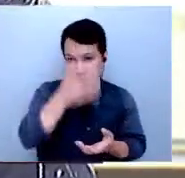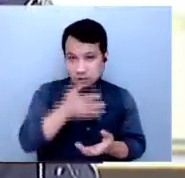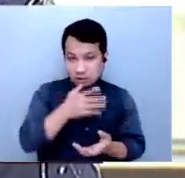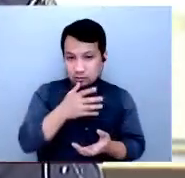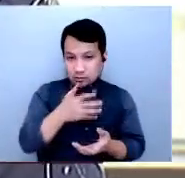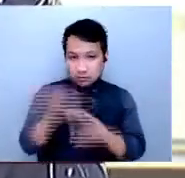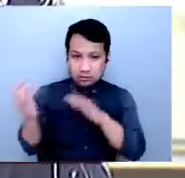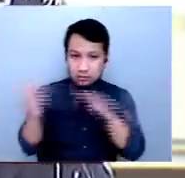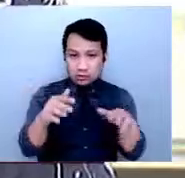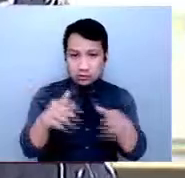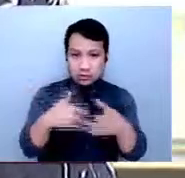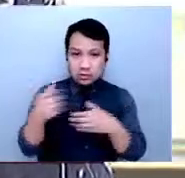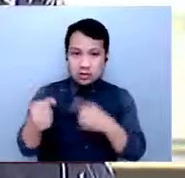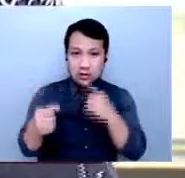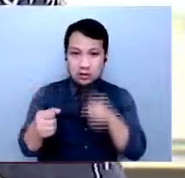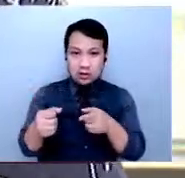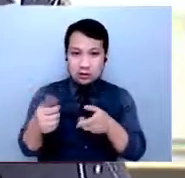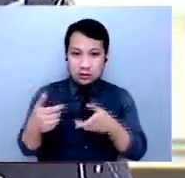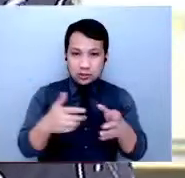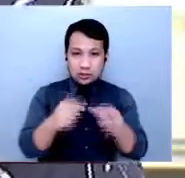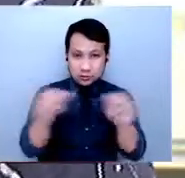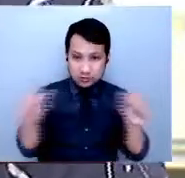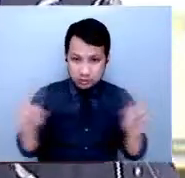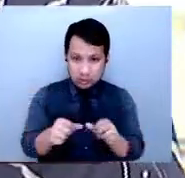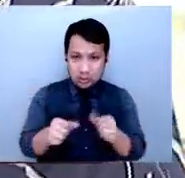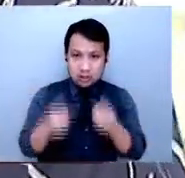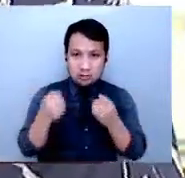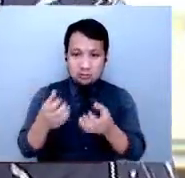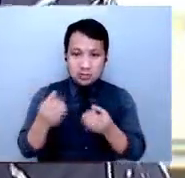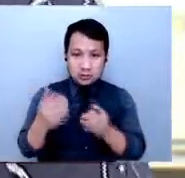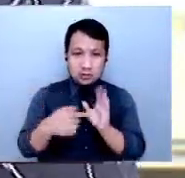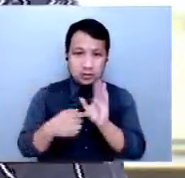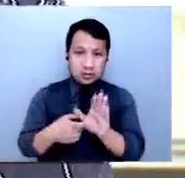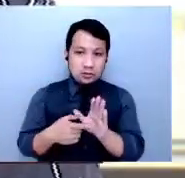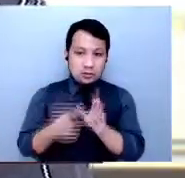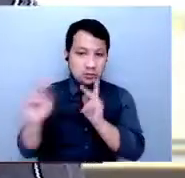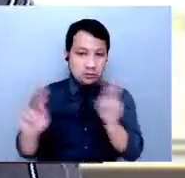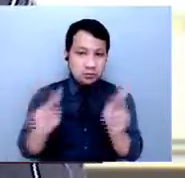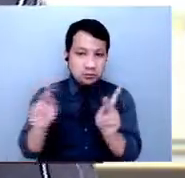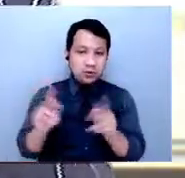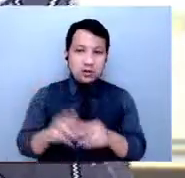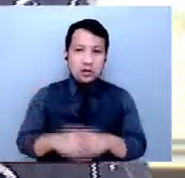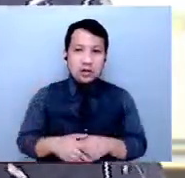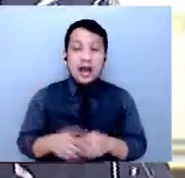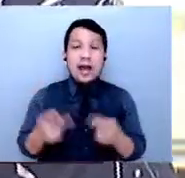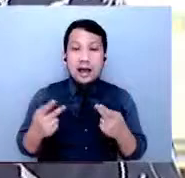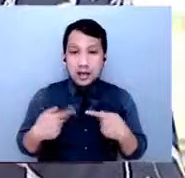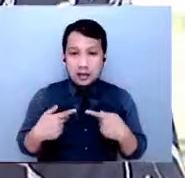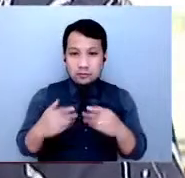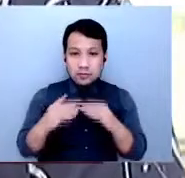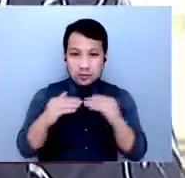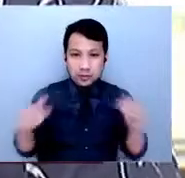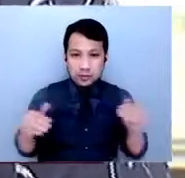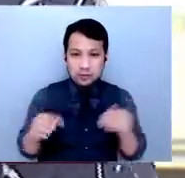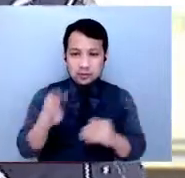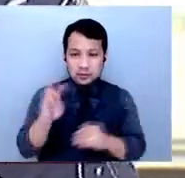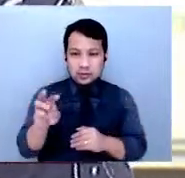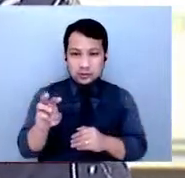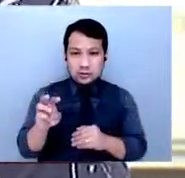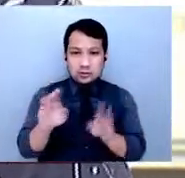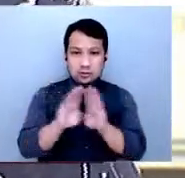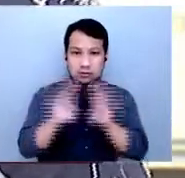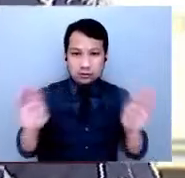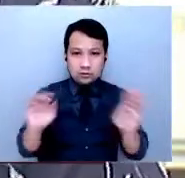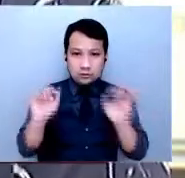mga areas na maraming mga tao, meron po tayo sa level 6, open area po siya. We can do